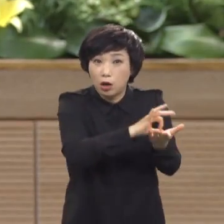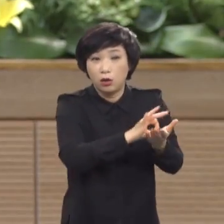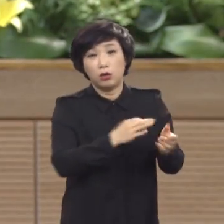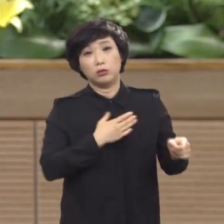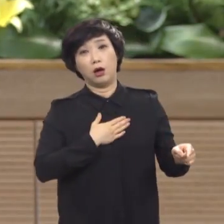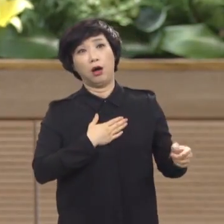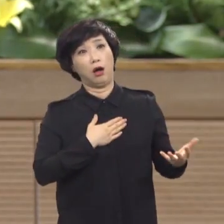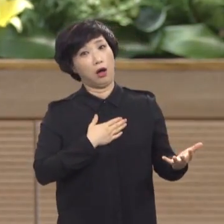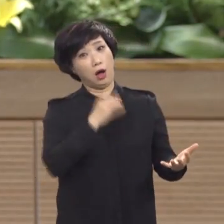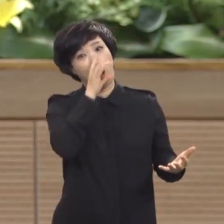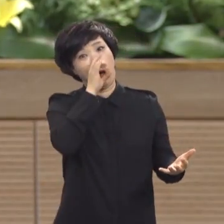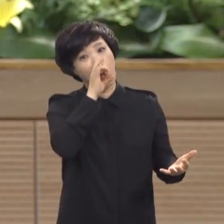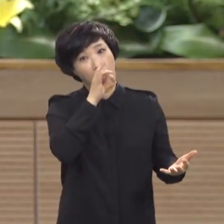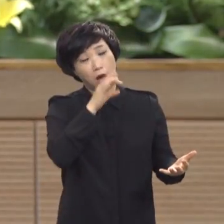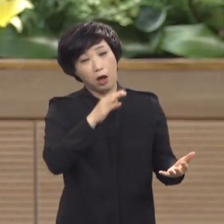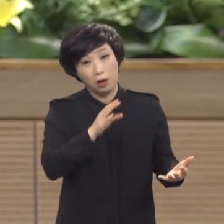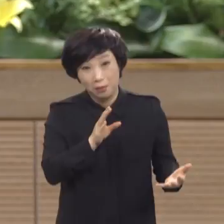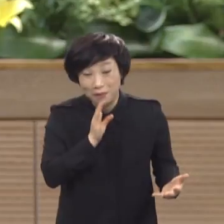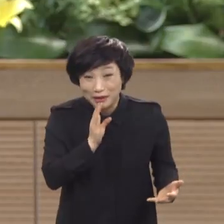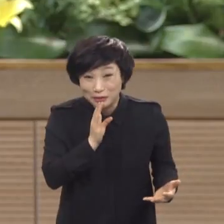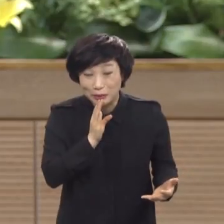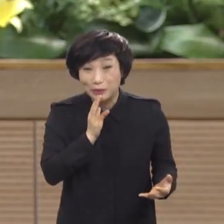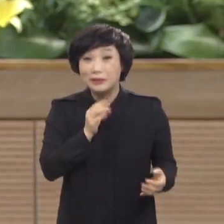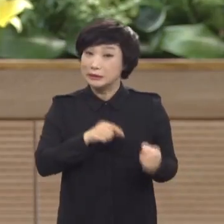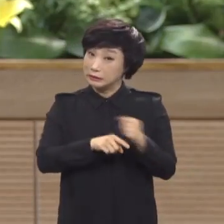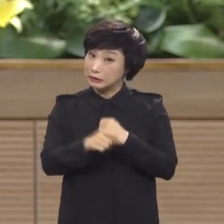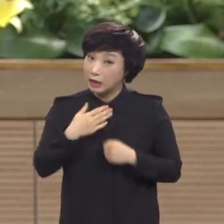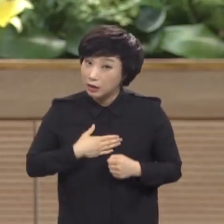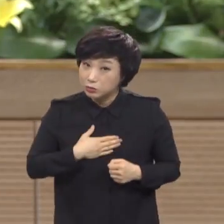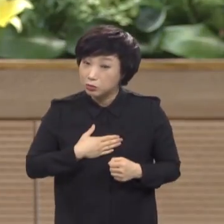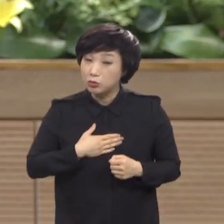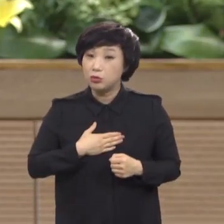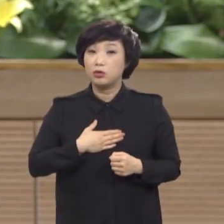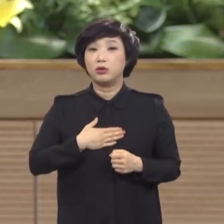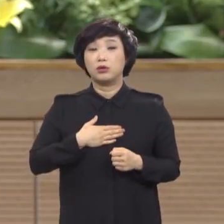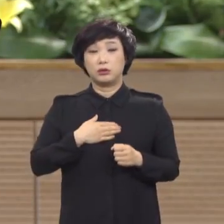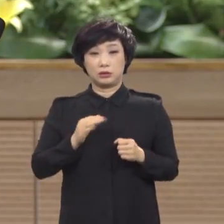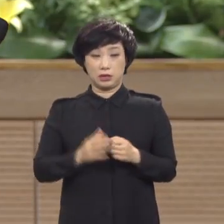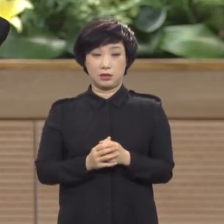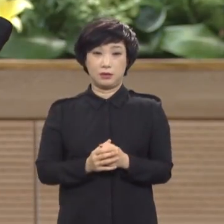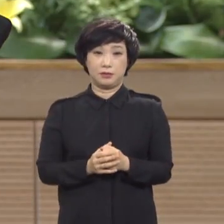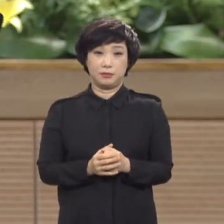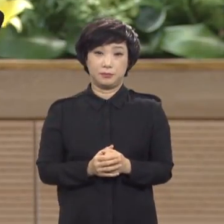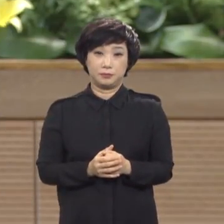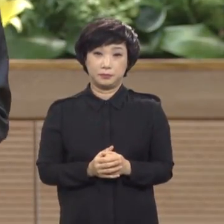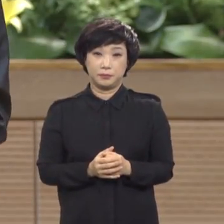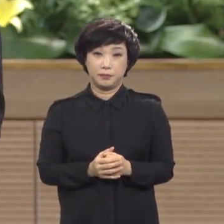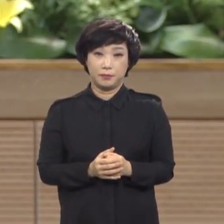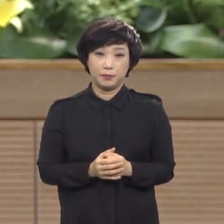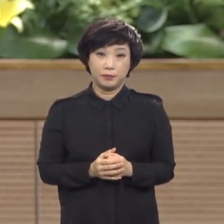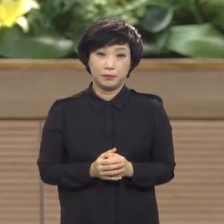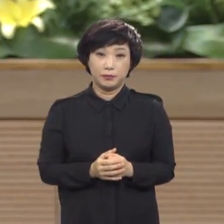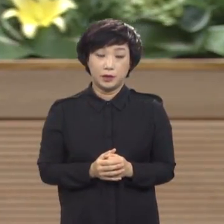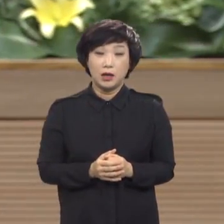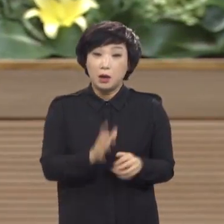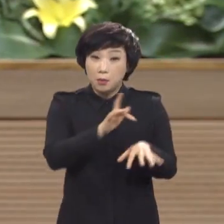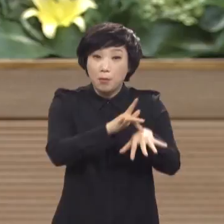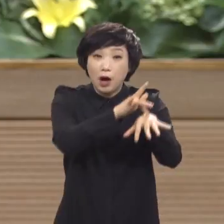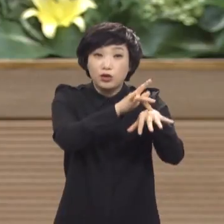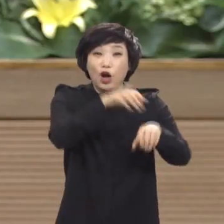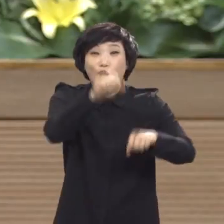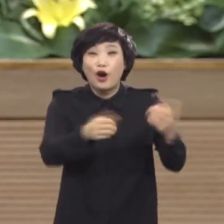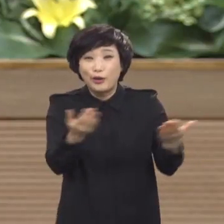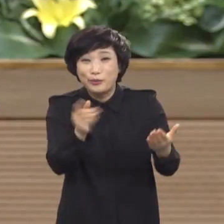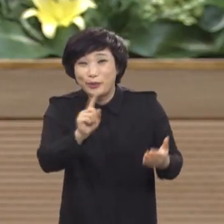사용당하면 안 된다. 이렇게 말씀하시는데, 마귀가